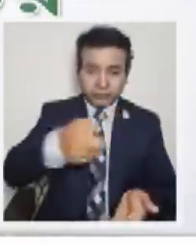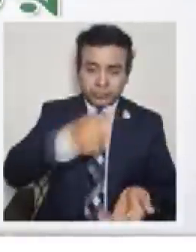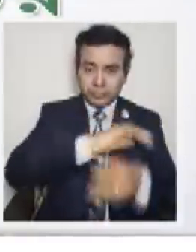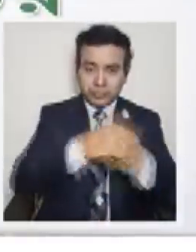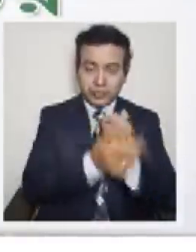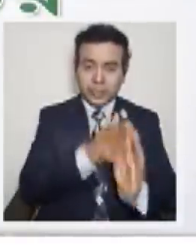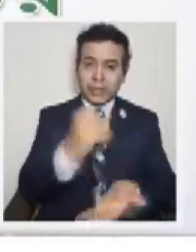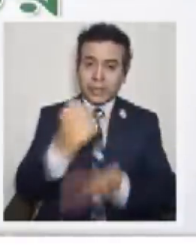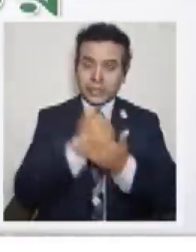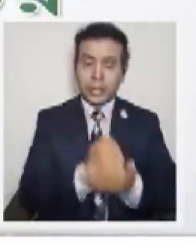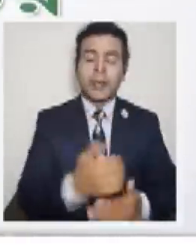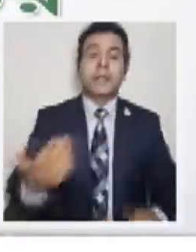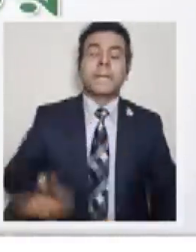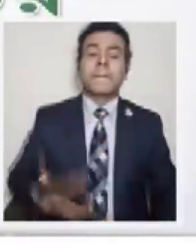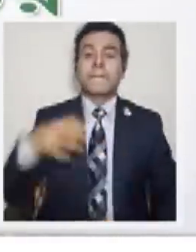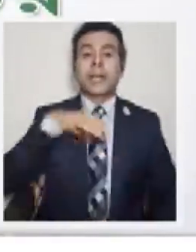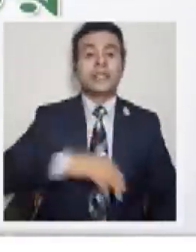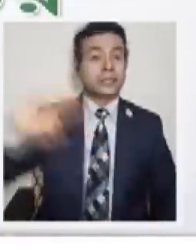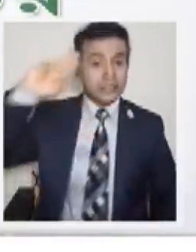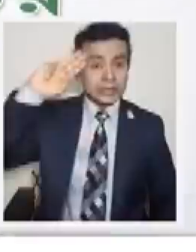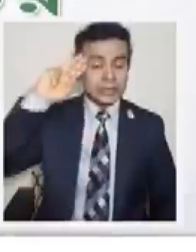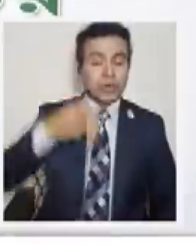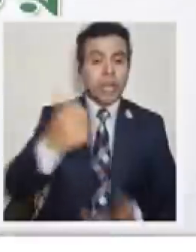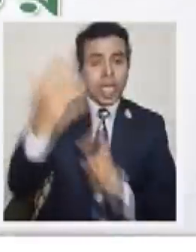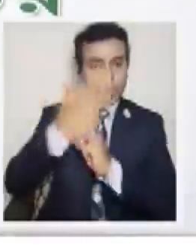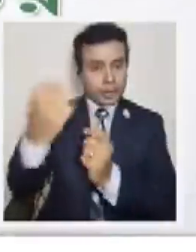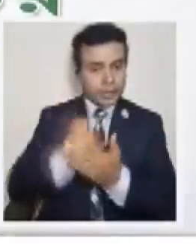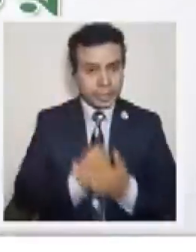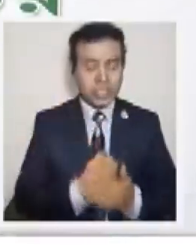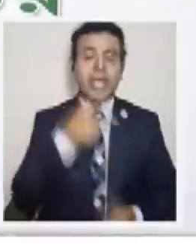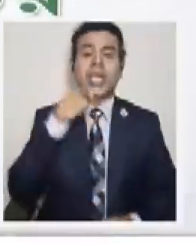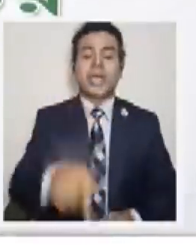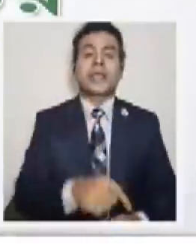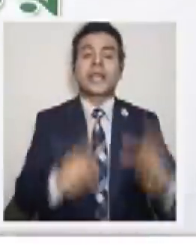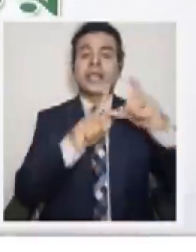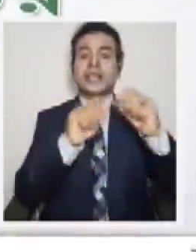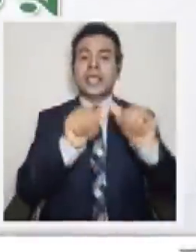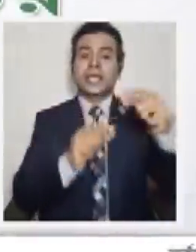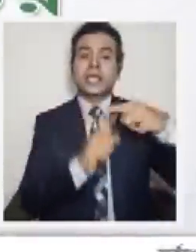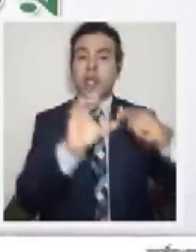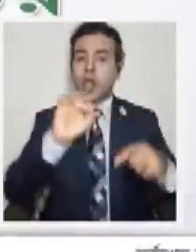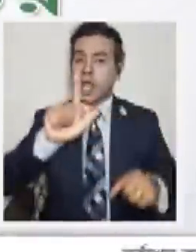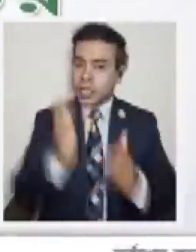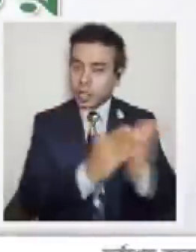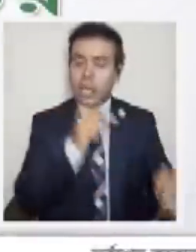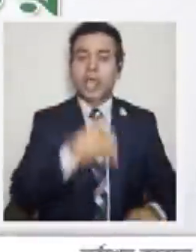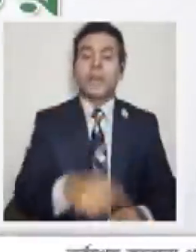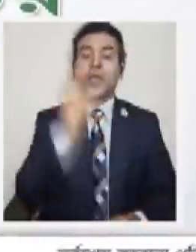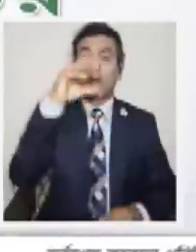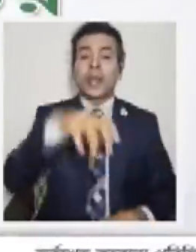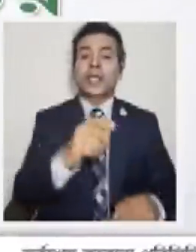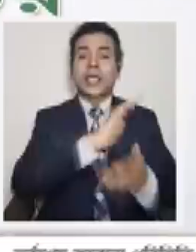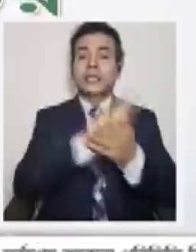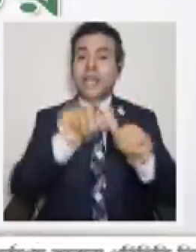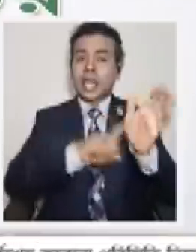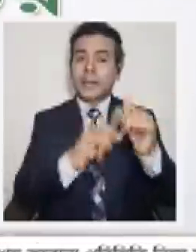জানাই এই পরিচ্ছন্ন বাংলাদেশ গড়ার কাজে বাংলাদেশ স্কাউট যে সহযোগিতা করছে এবং হারপিক যে সহযোগিতা করছে